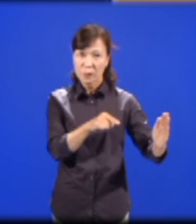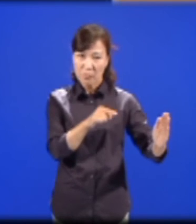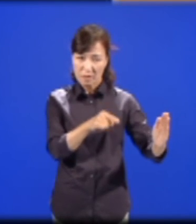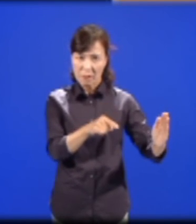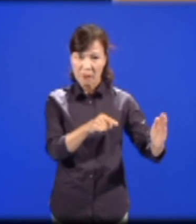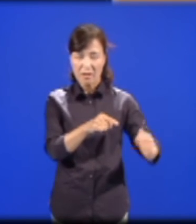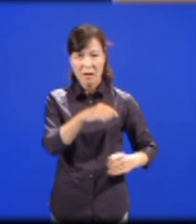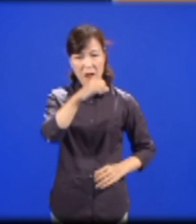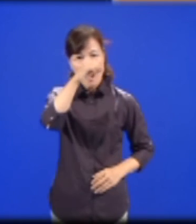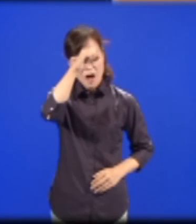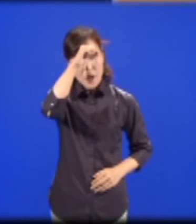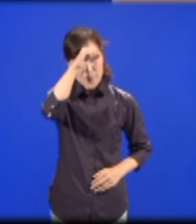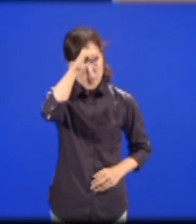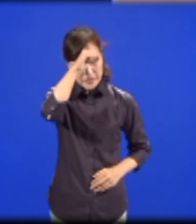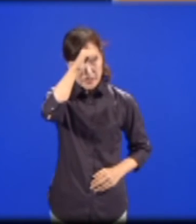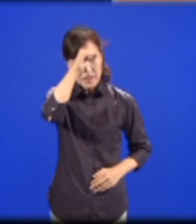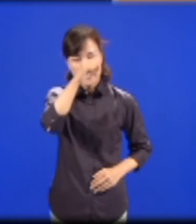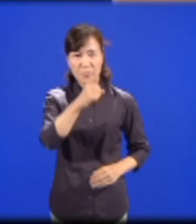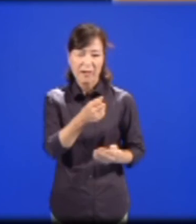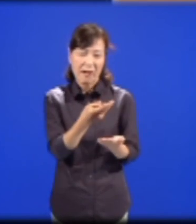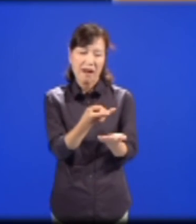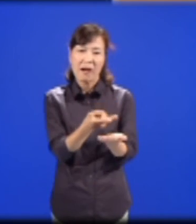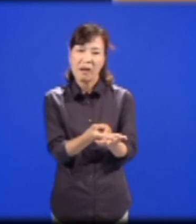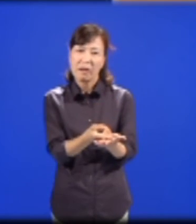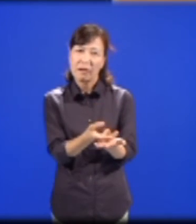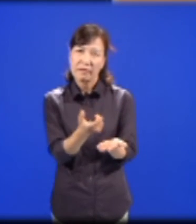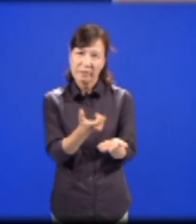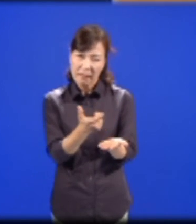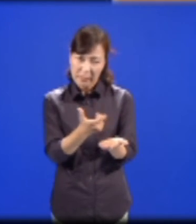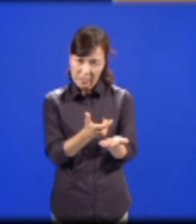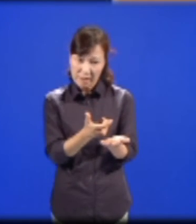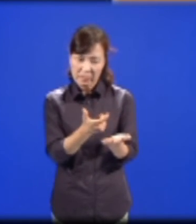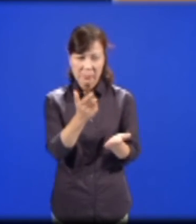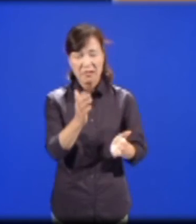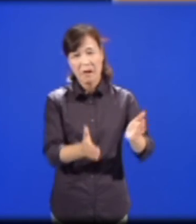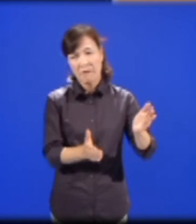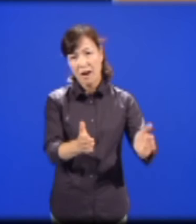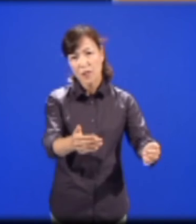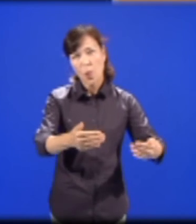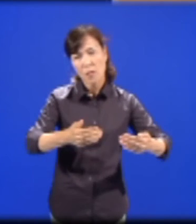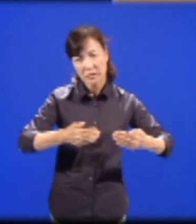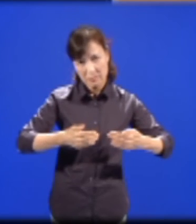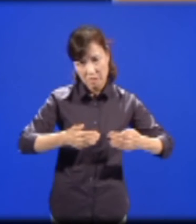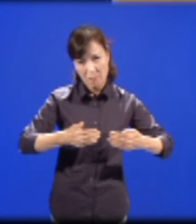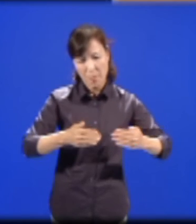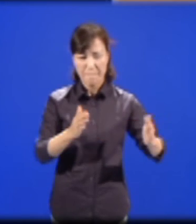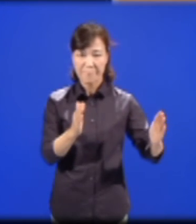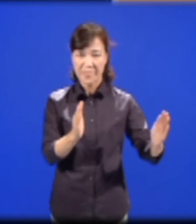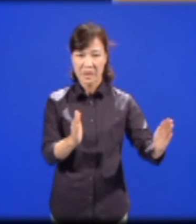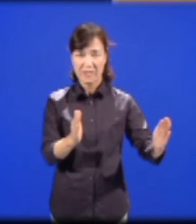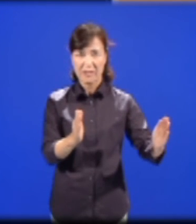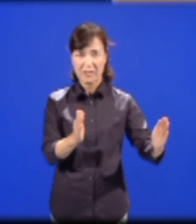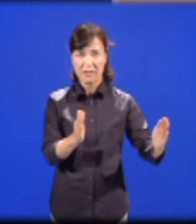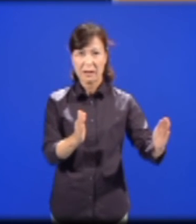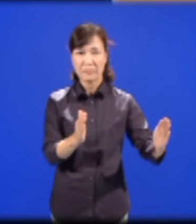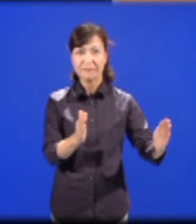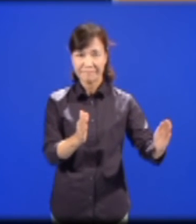この期間は日常生活に支障があったり、介護が必要だったりする期間なんですって。